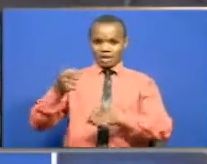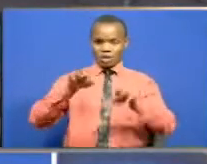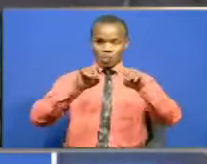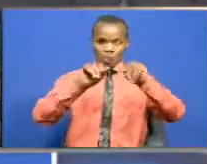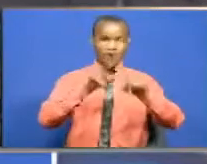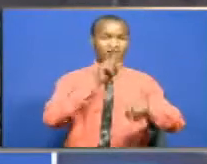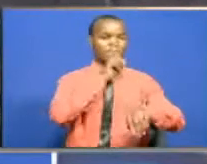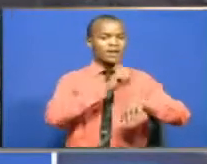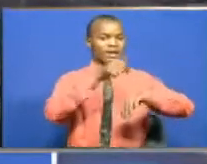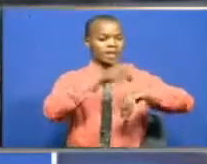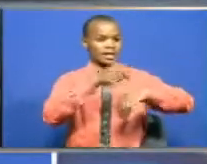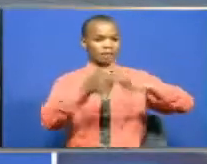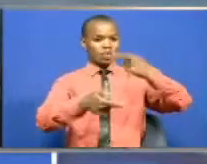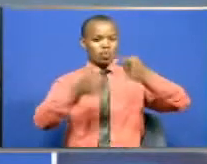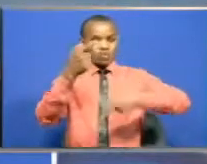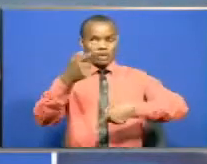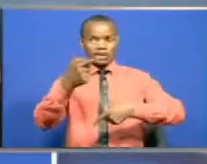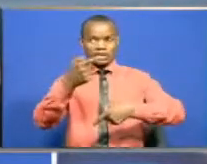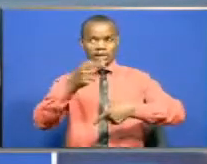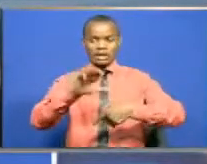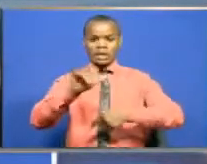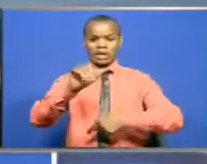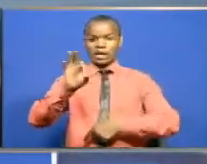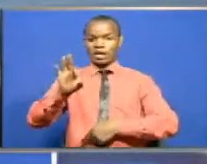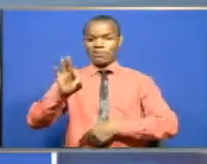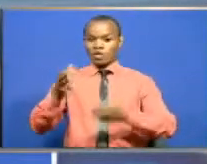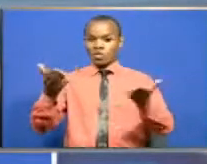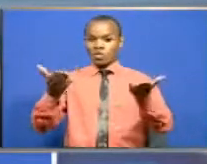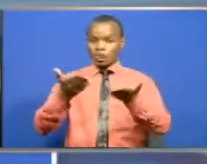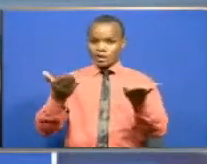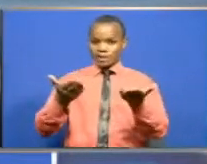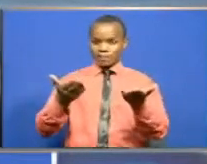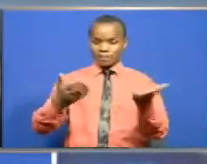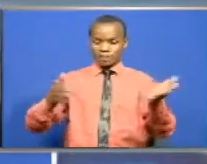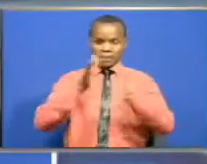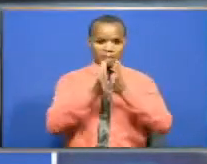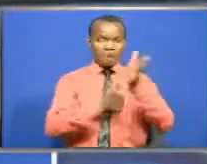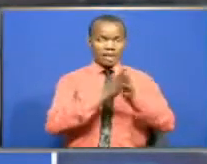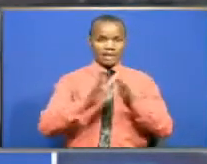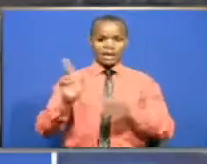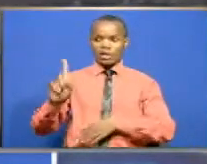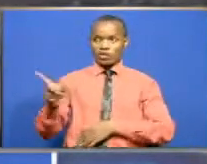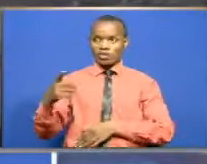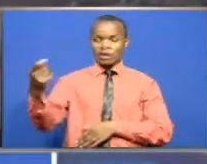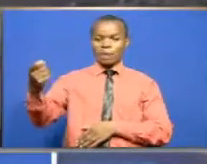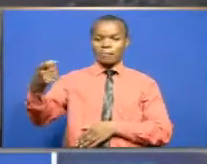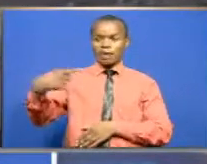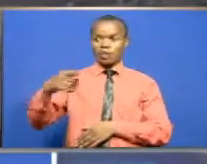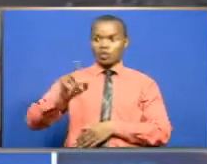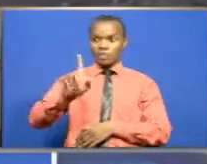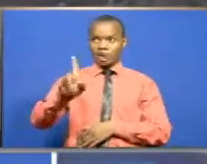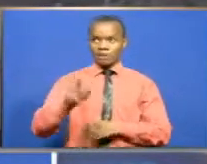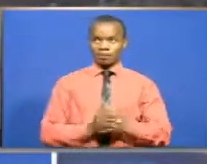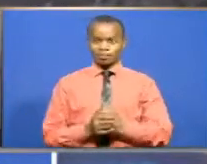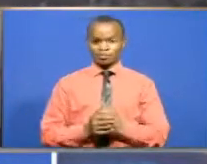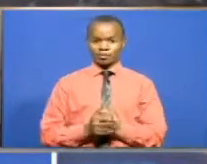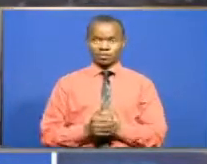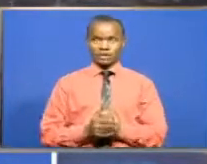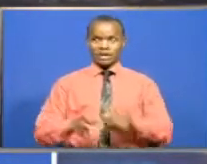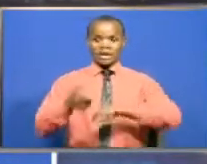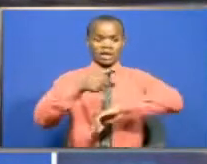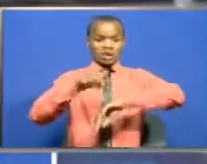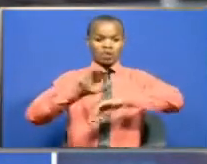za kufuzu za kanda ya tano barani Afrika zilizoandaliwa hapa Nairobi mwezi Januari. Raundi ya pili ya mashindano